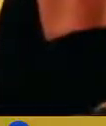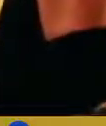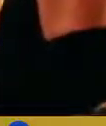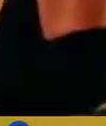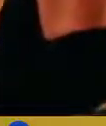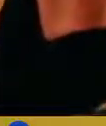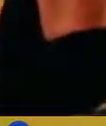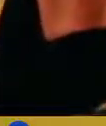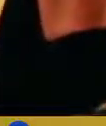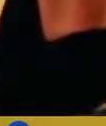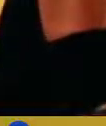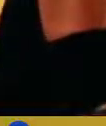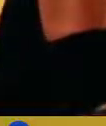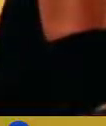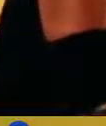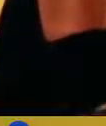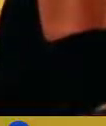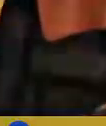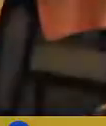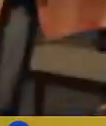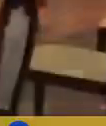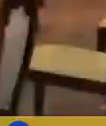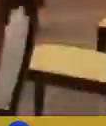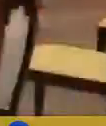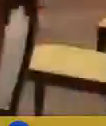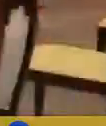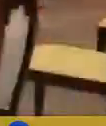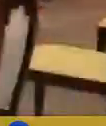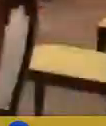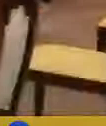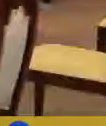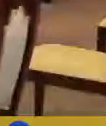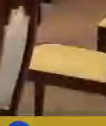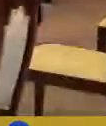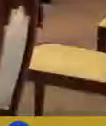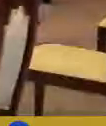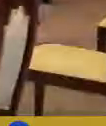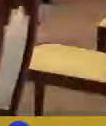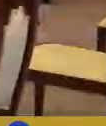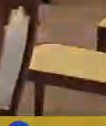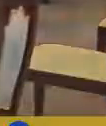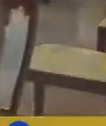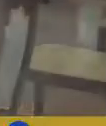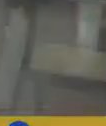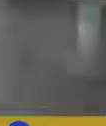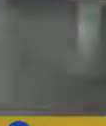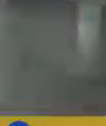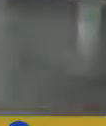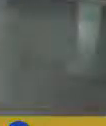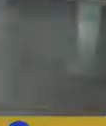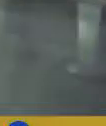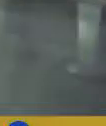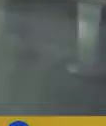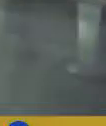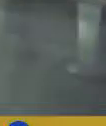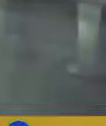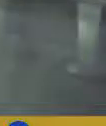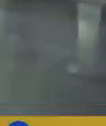Mahkamah Agung Republik Indonesia menyelenggarakan Sidang Pleno Istimewa Laporan Tahunan Mahkamah Agung tahun 2020.